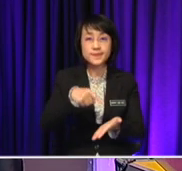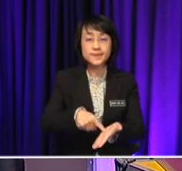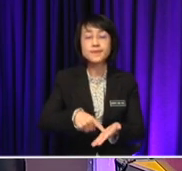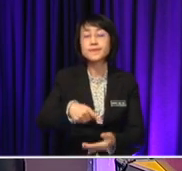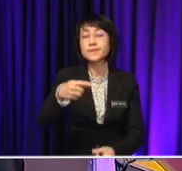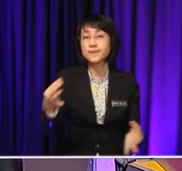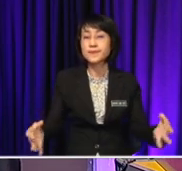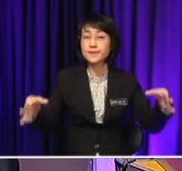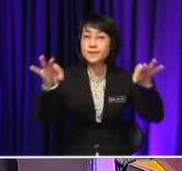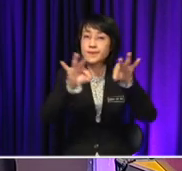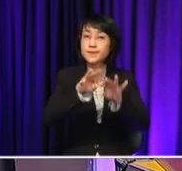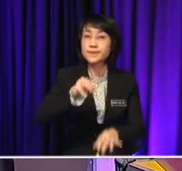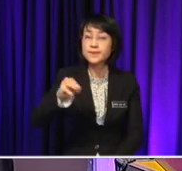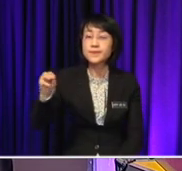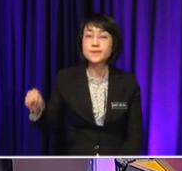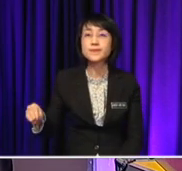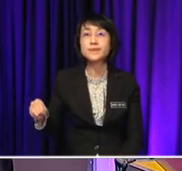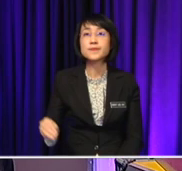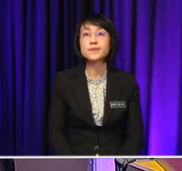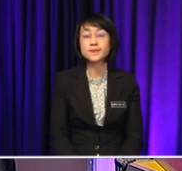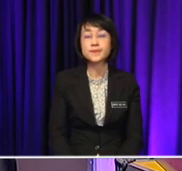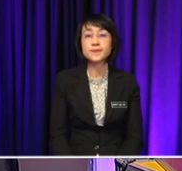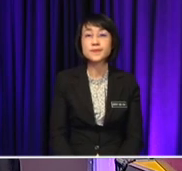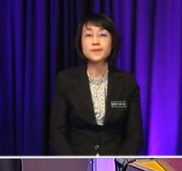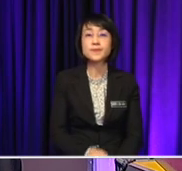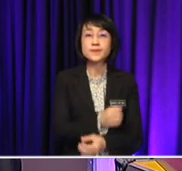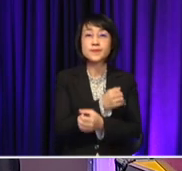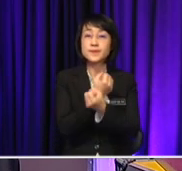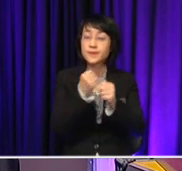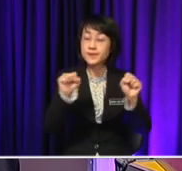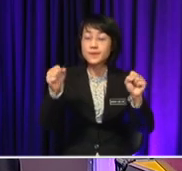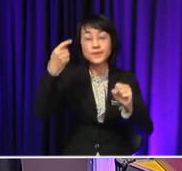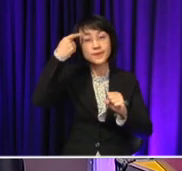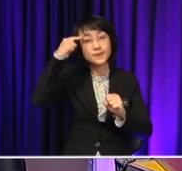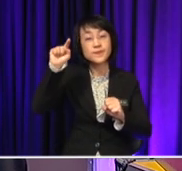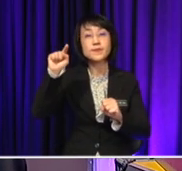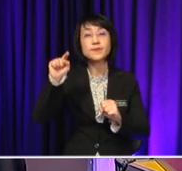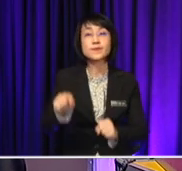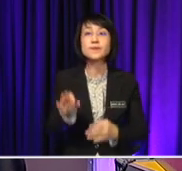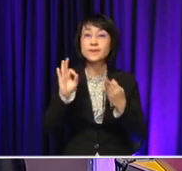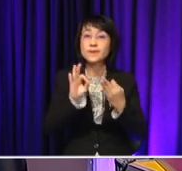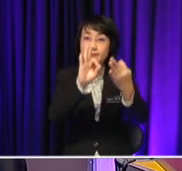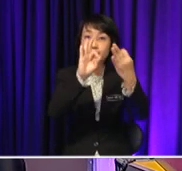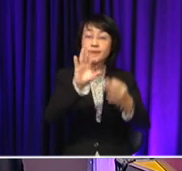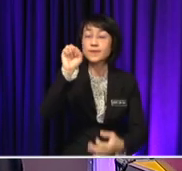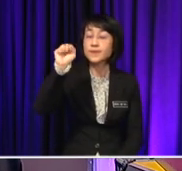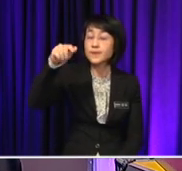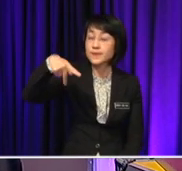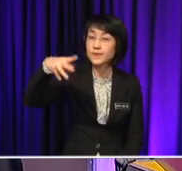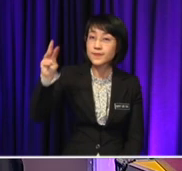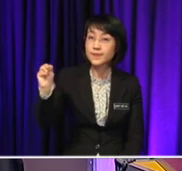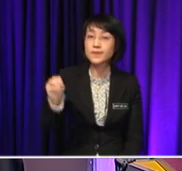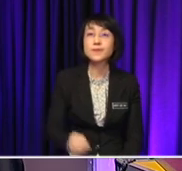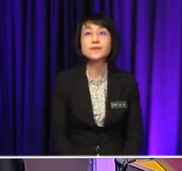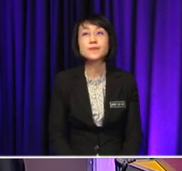murid-murid kuasai sebagai persediaan menghadapi proses SPM yang tak lama lagi fokus yang